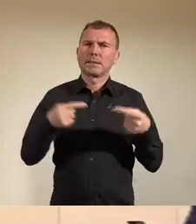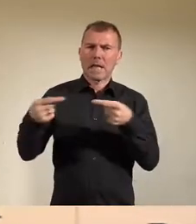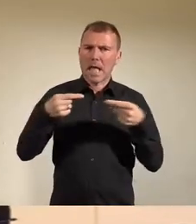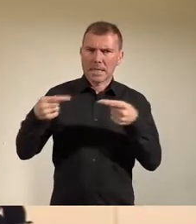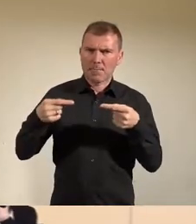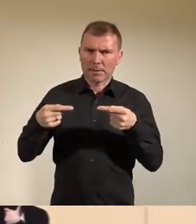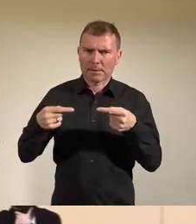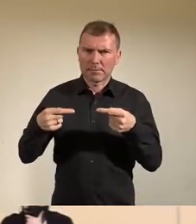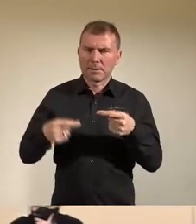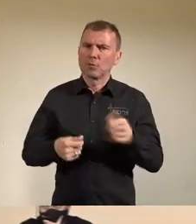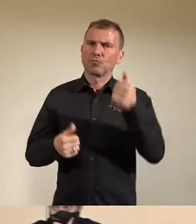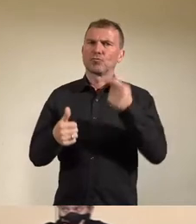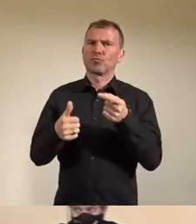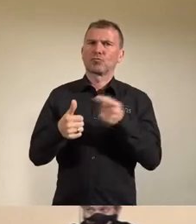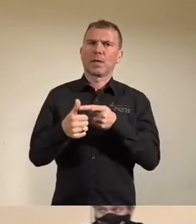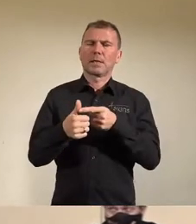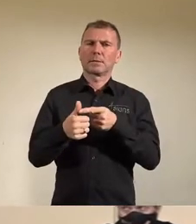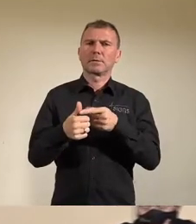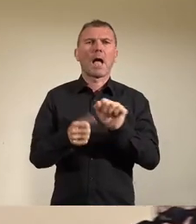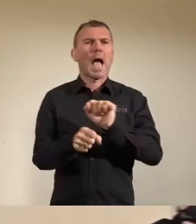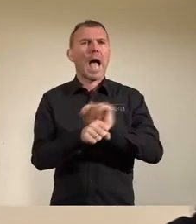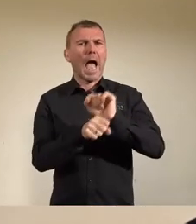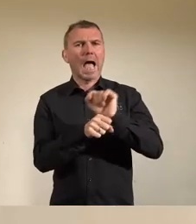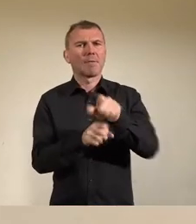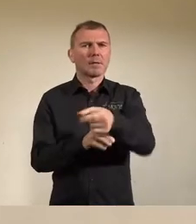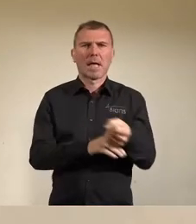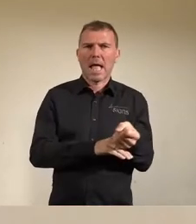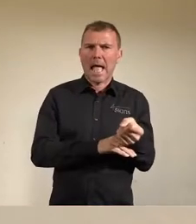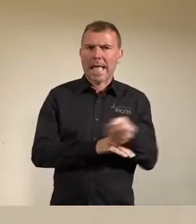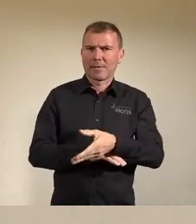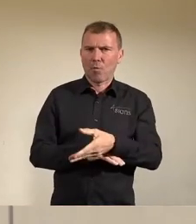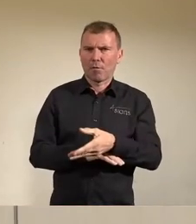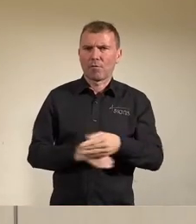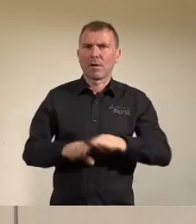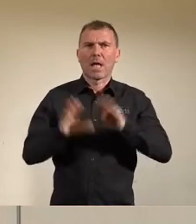zunächst erstmal die Einwendung gegen den Entwurf der